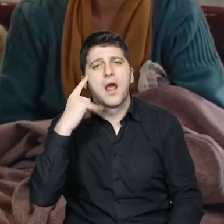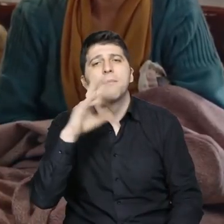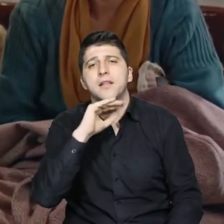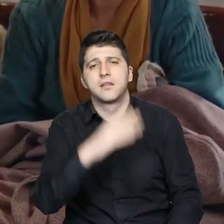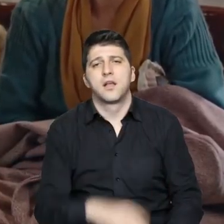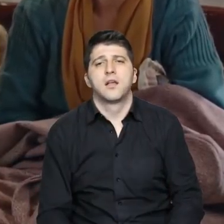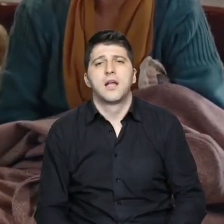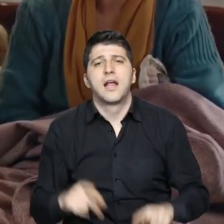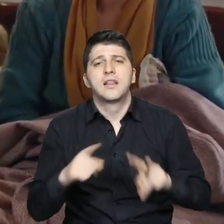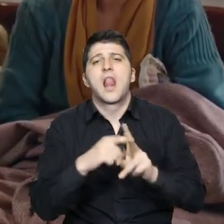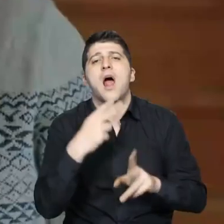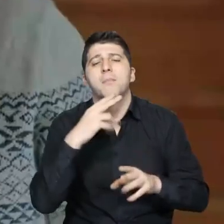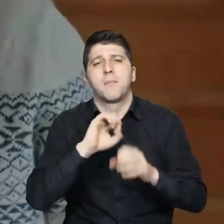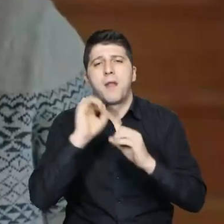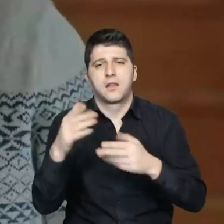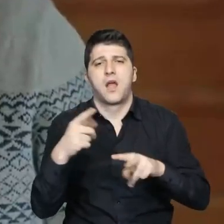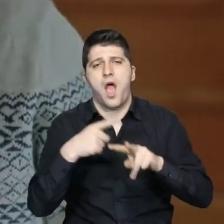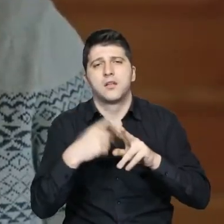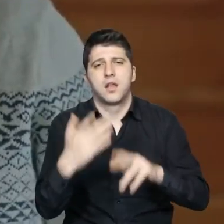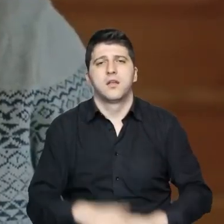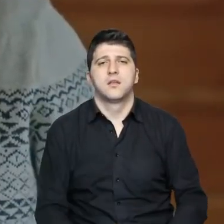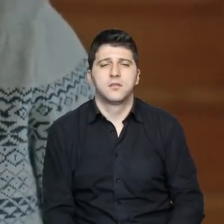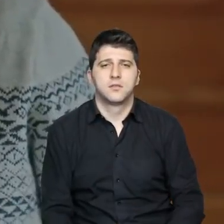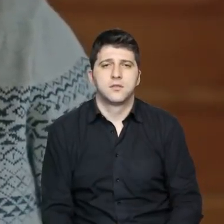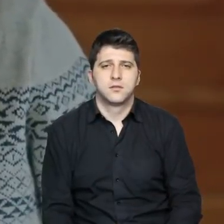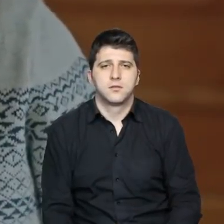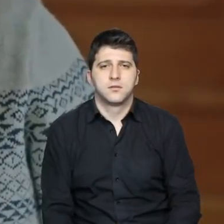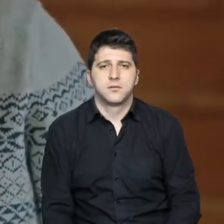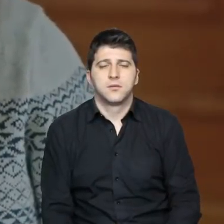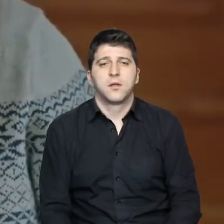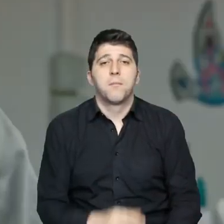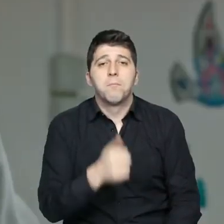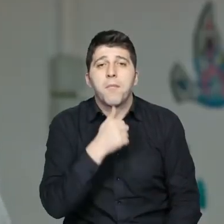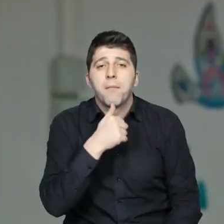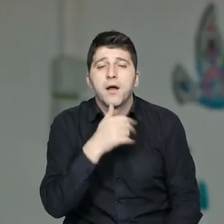dede. Nalan ablayı bıraktık Arda'yı. Baba.